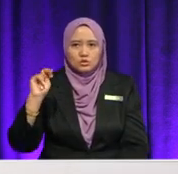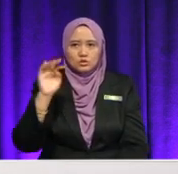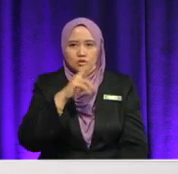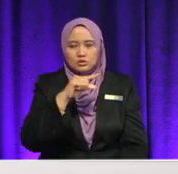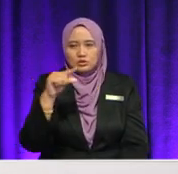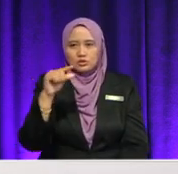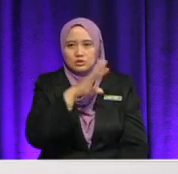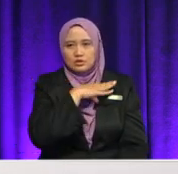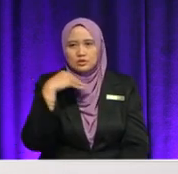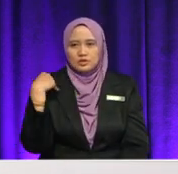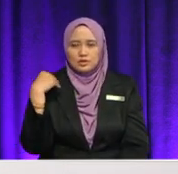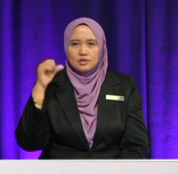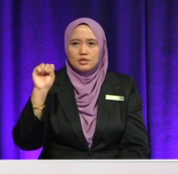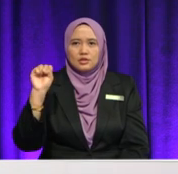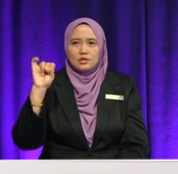distributor